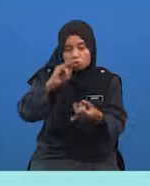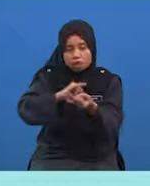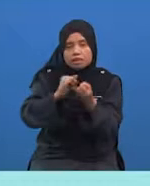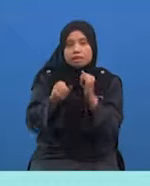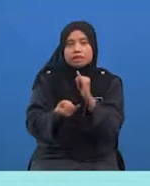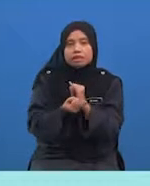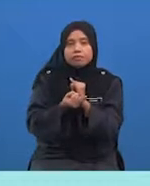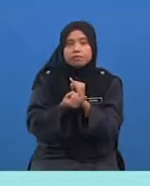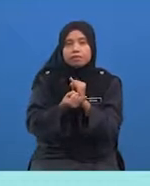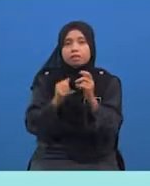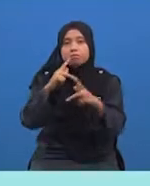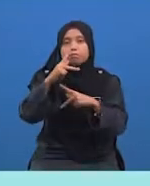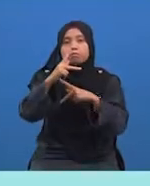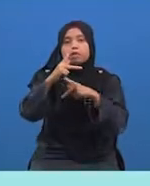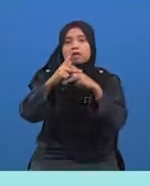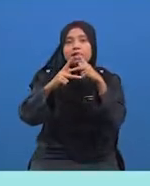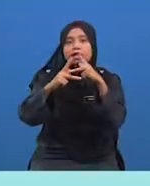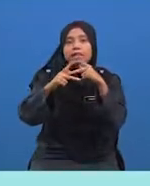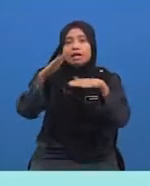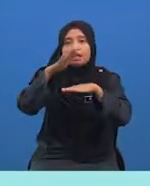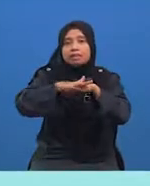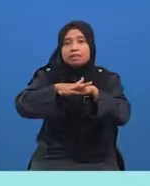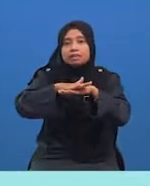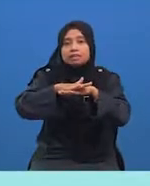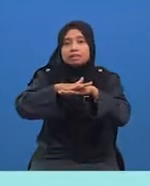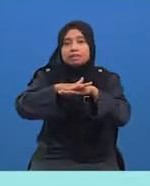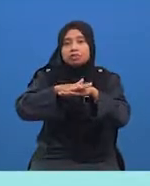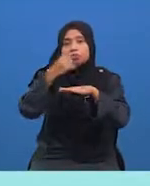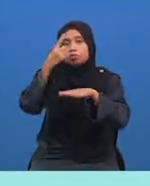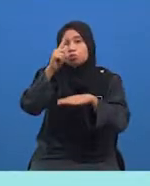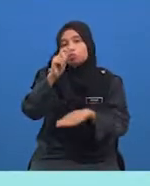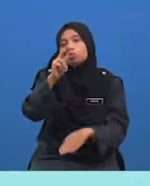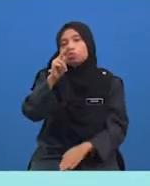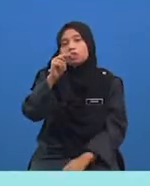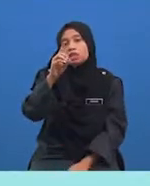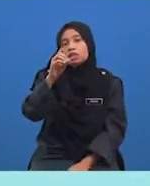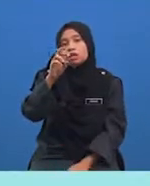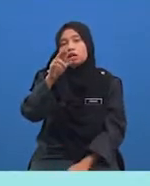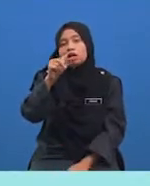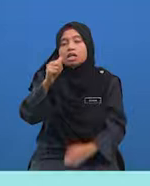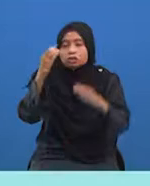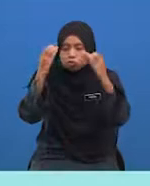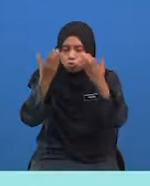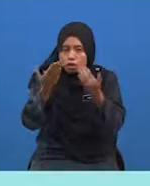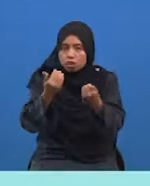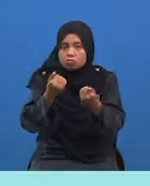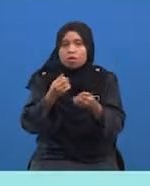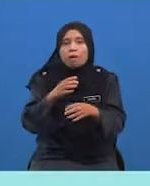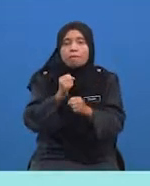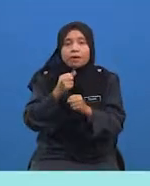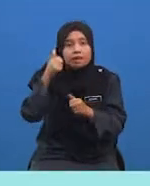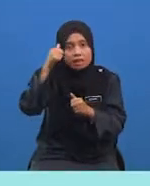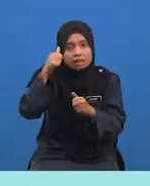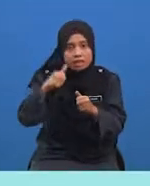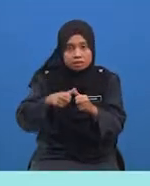Bagi iklim di peringkat atas kotak iklim tersebut, iaitu iklim tundra, cikgu berharap murid dapat